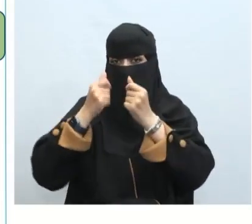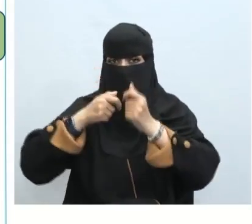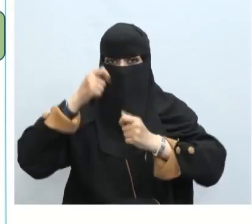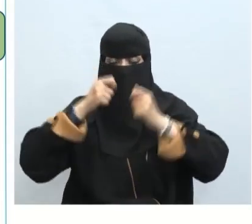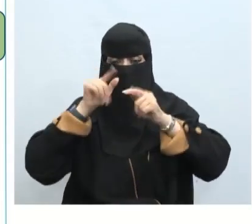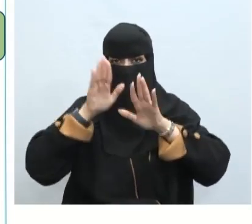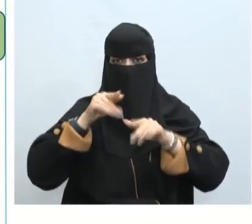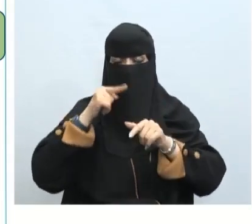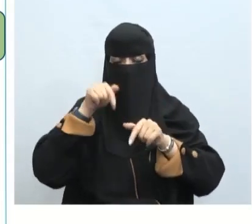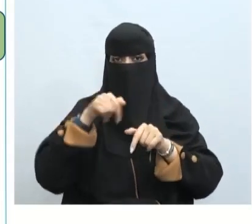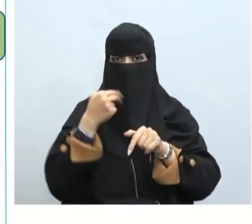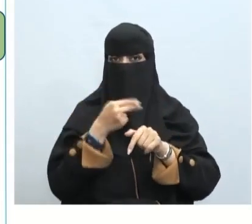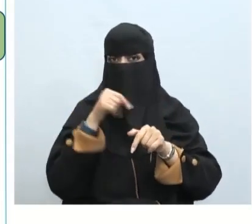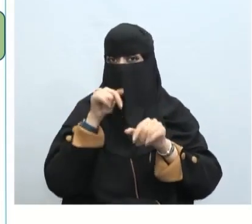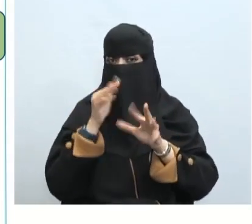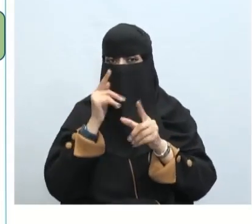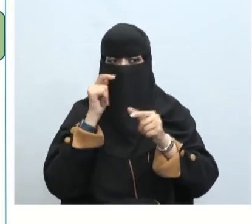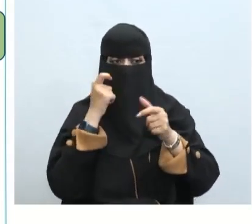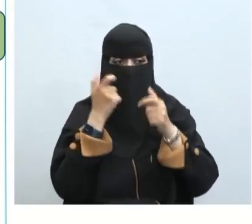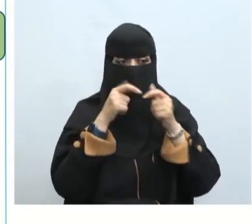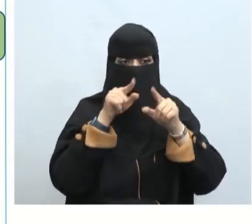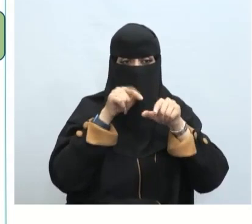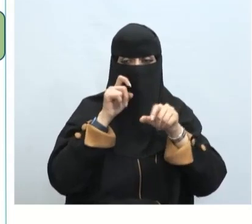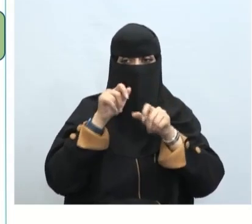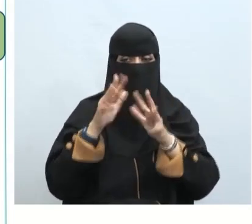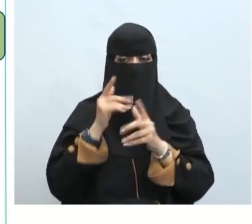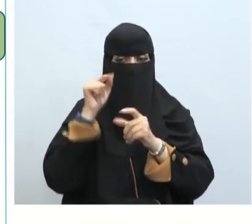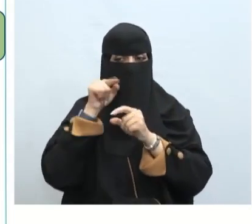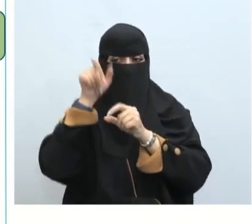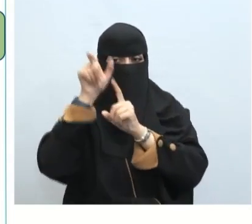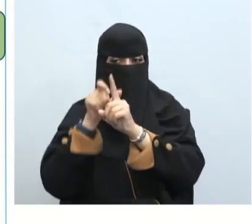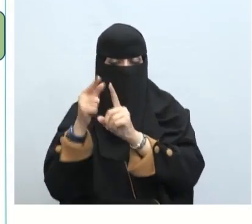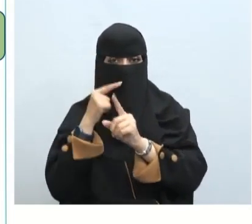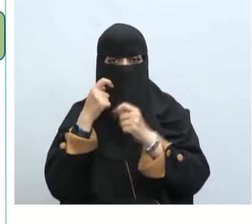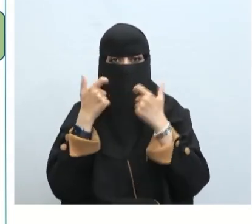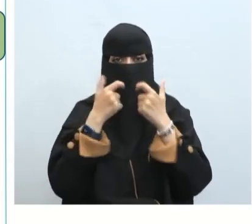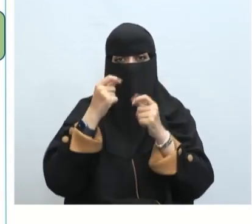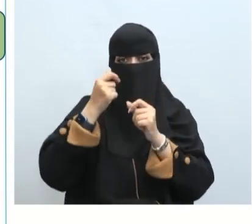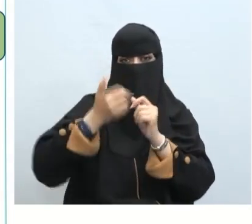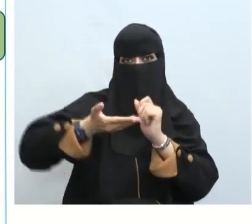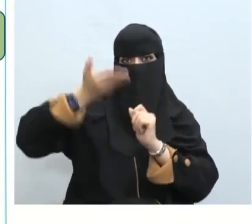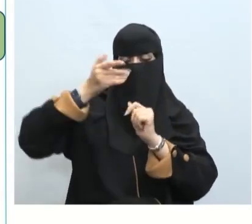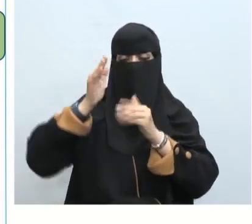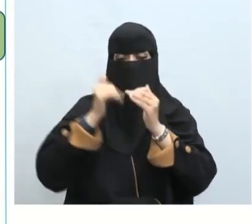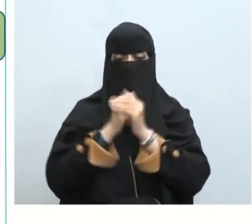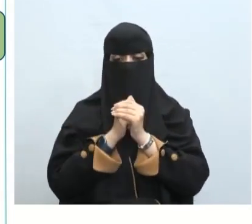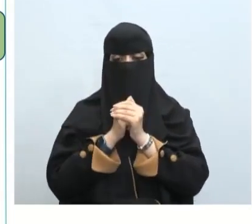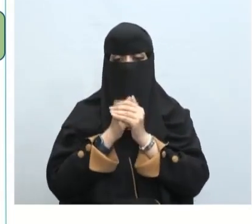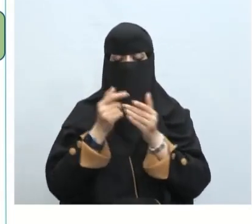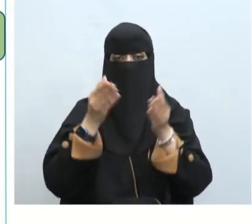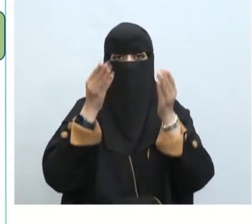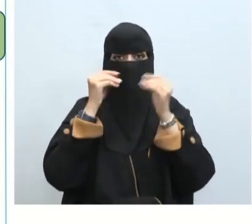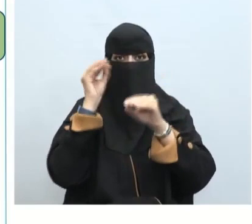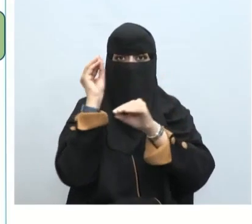حكومتنا التركيز على حمايه المستهلك ومراقبه الاسعار من الارتفاع كذلك